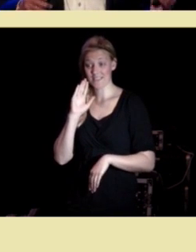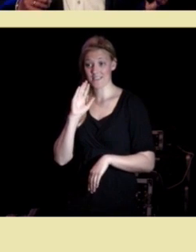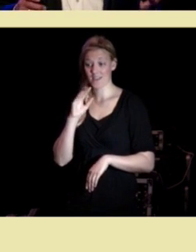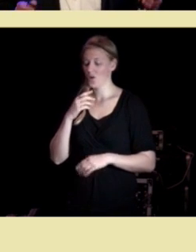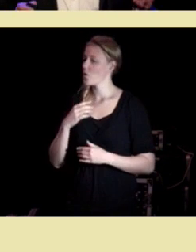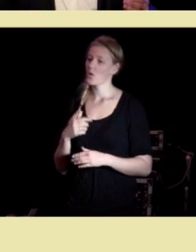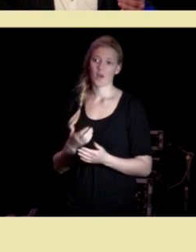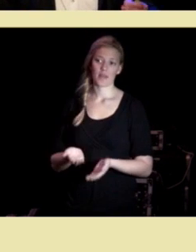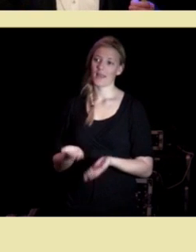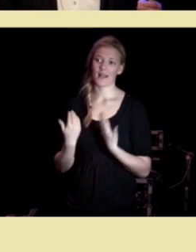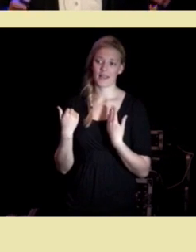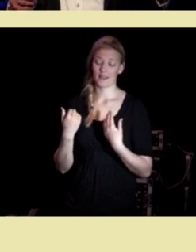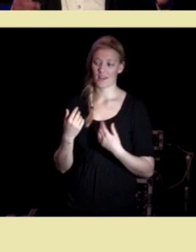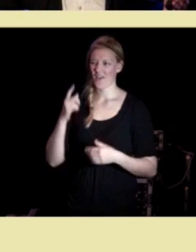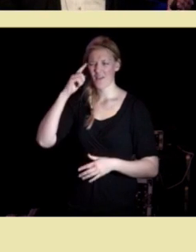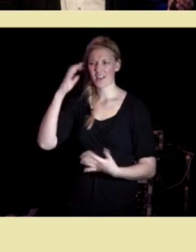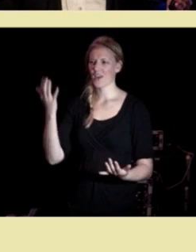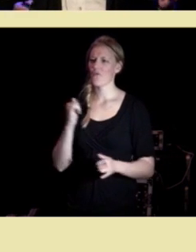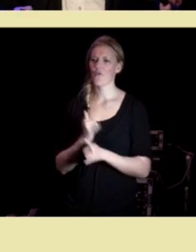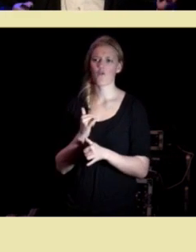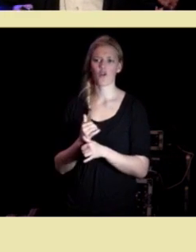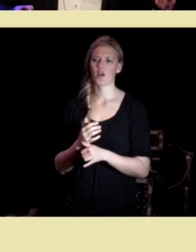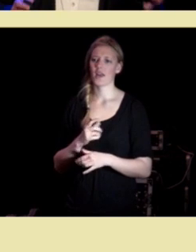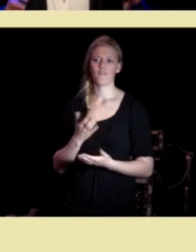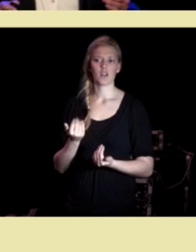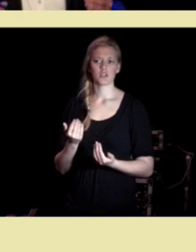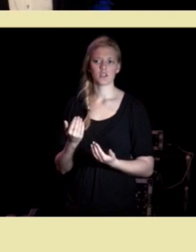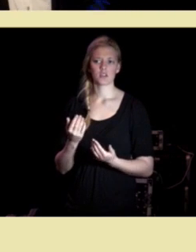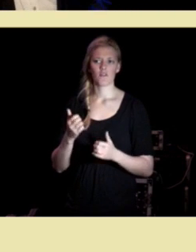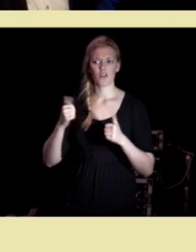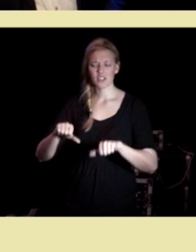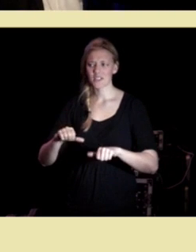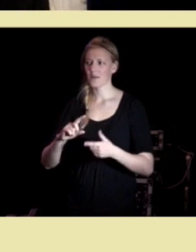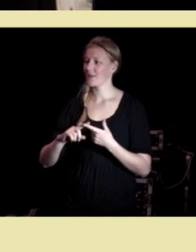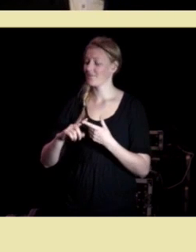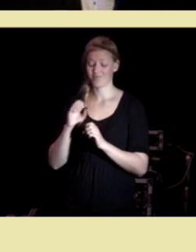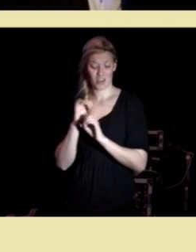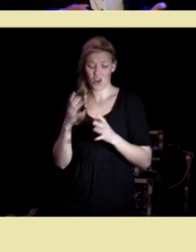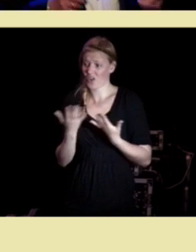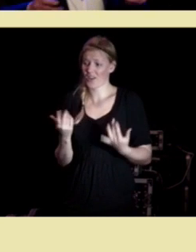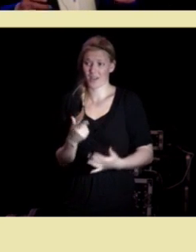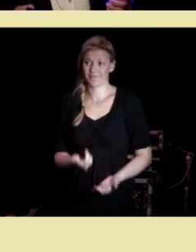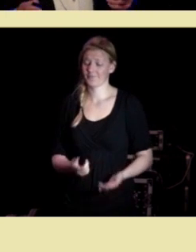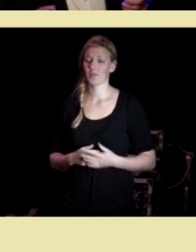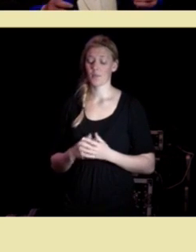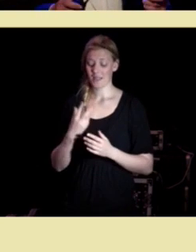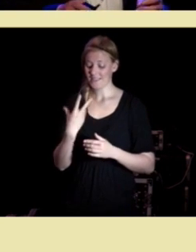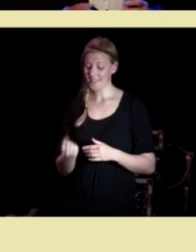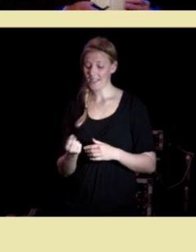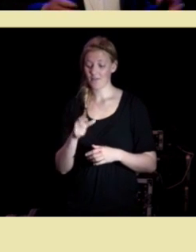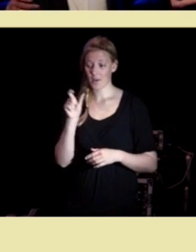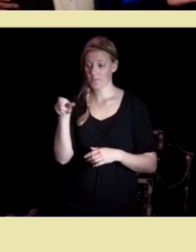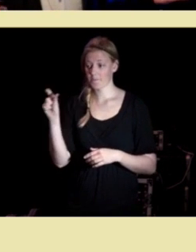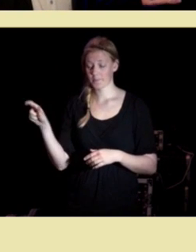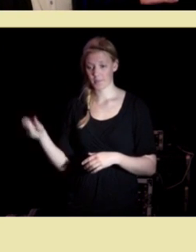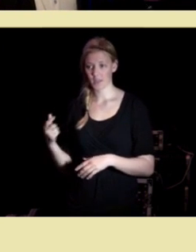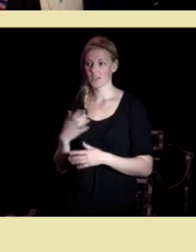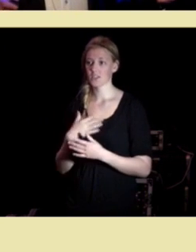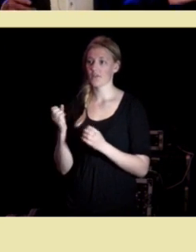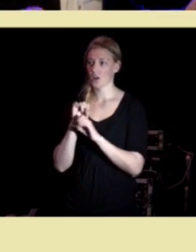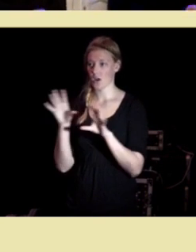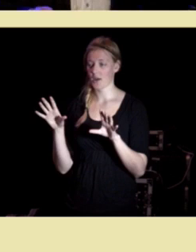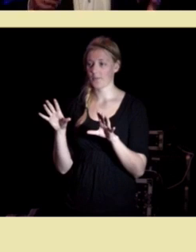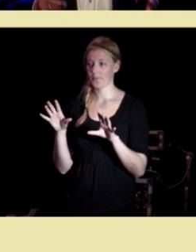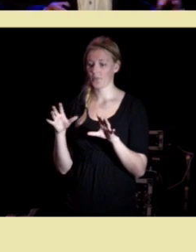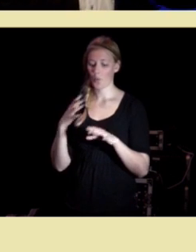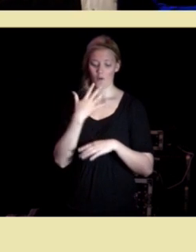Jeg har enda ikke skjønt hvorfor det er så vanskelig, men det er kjempevanskelig. For det greier vi ikke. Men jeg har sagt at de 30 skal du ta, og det blir 6 for